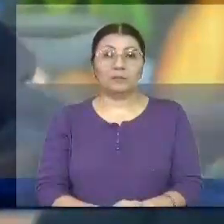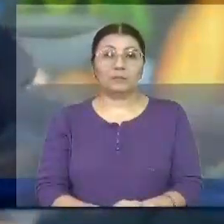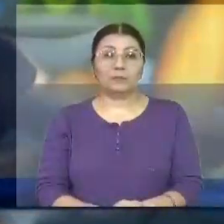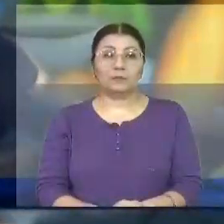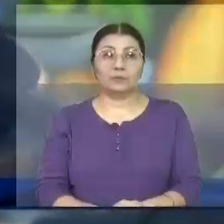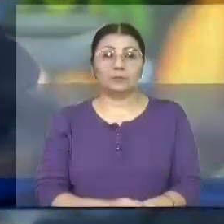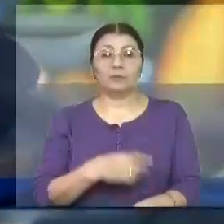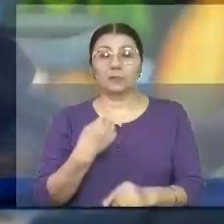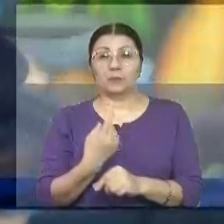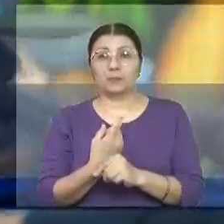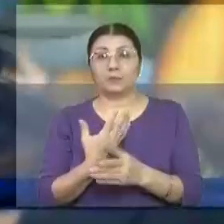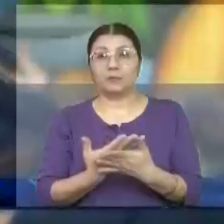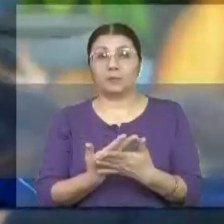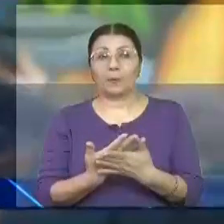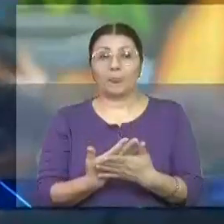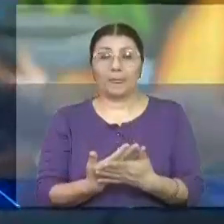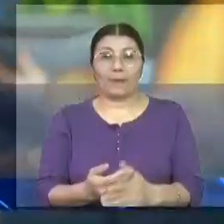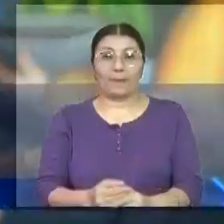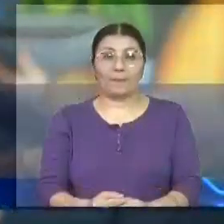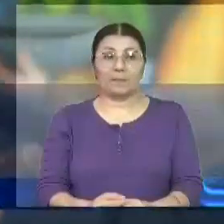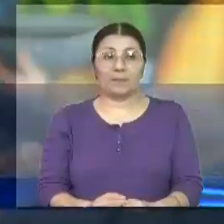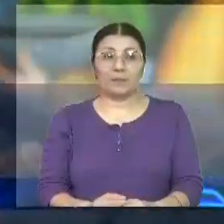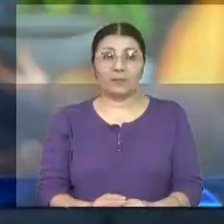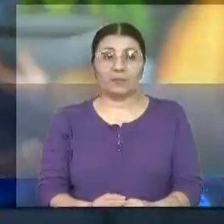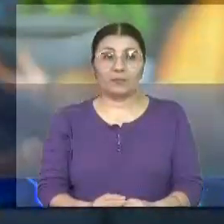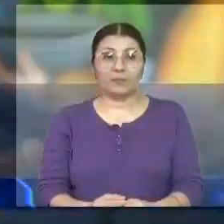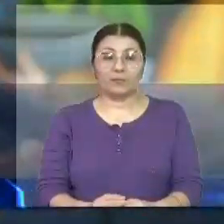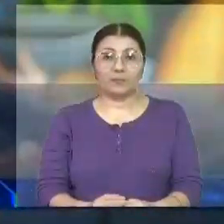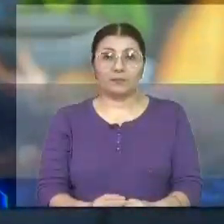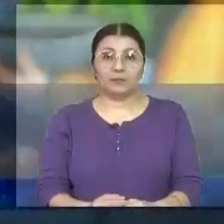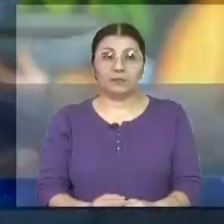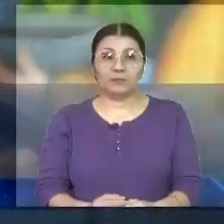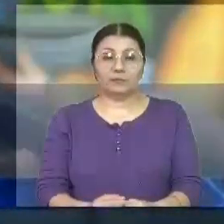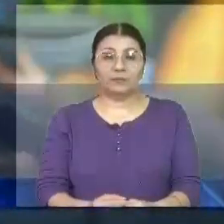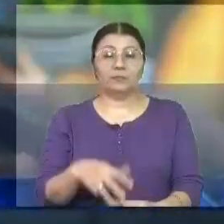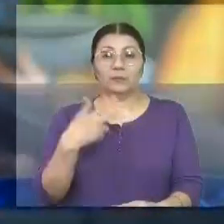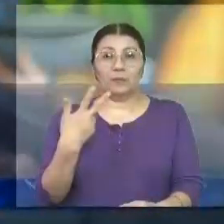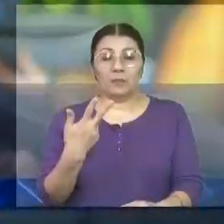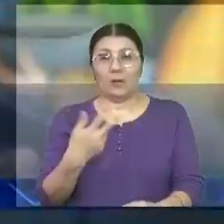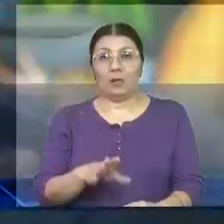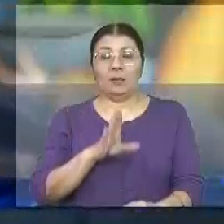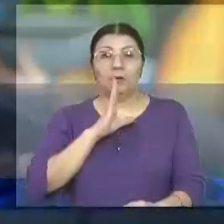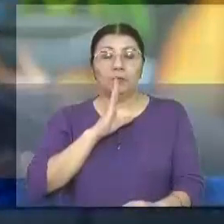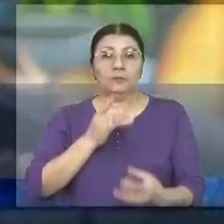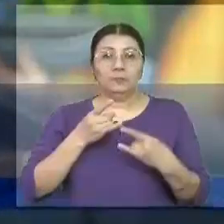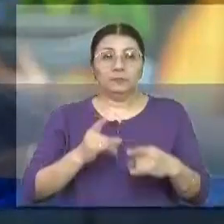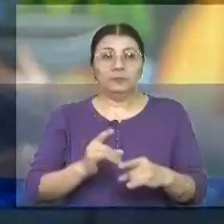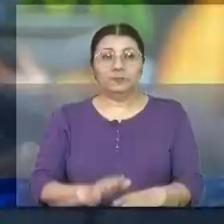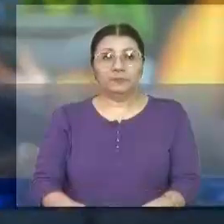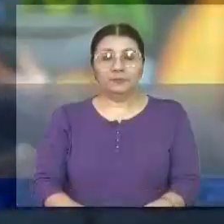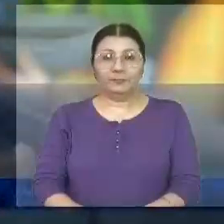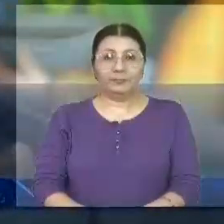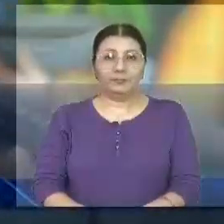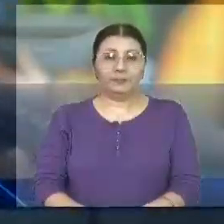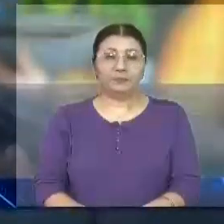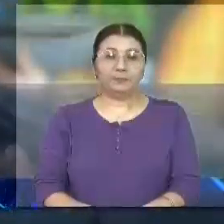басынан енді бірінші жылдың басы ғой енді. Дүниеге осындай үшем келіп бізді қуантып атыр.